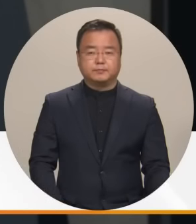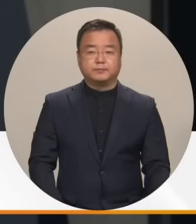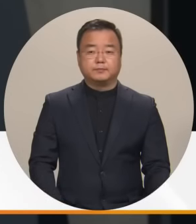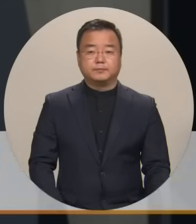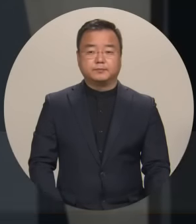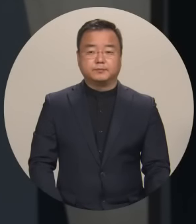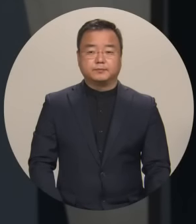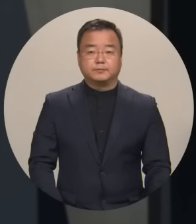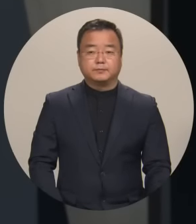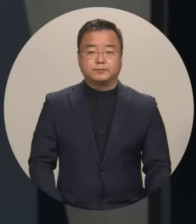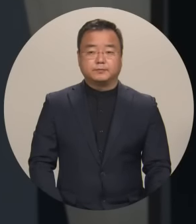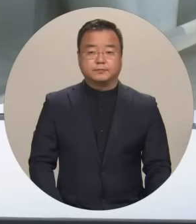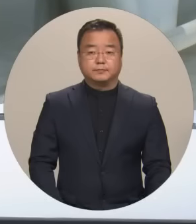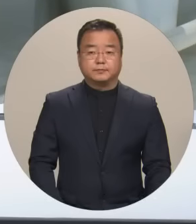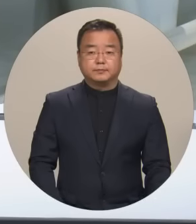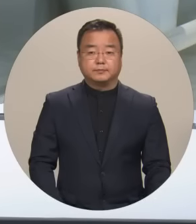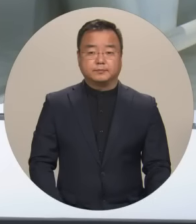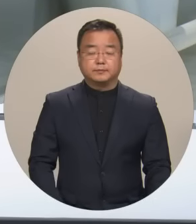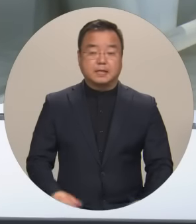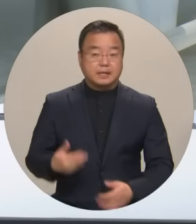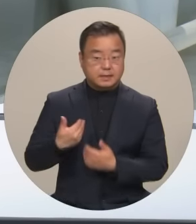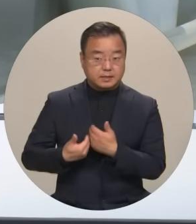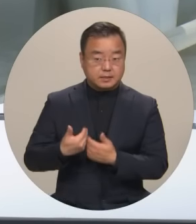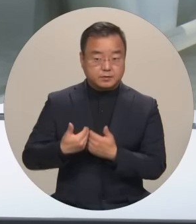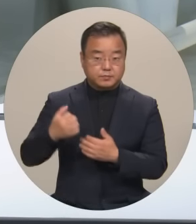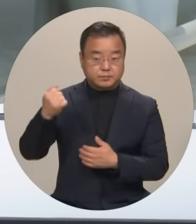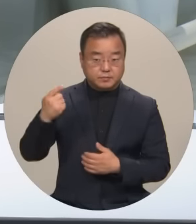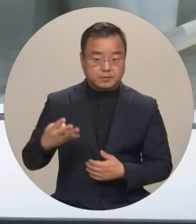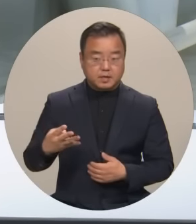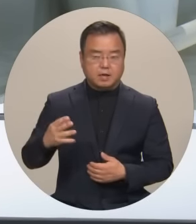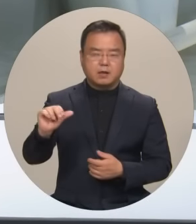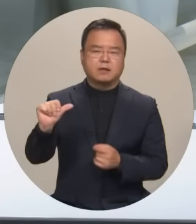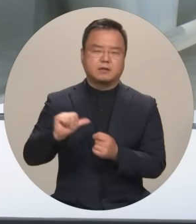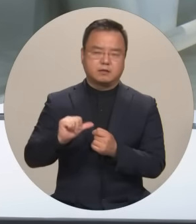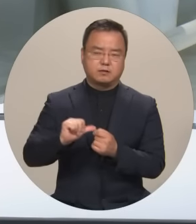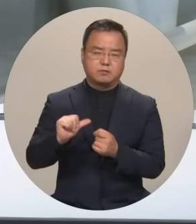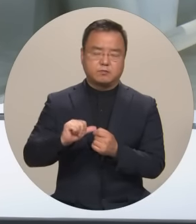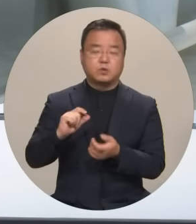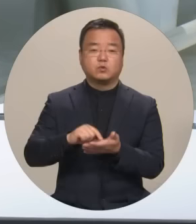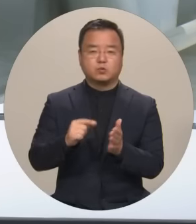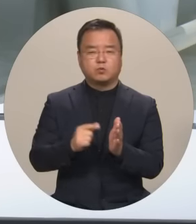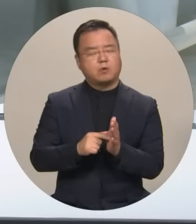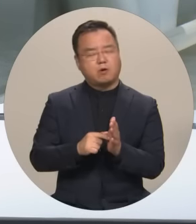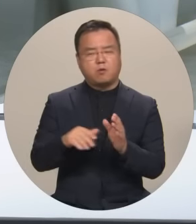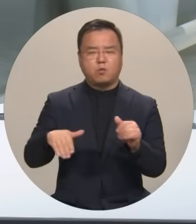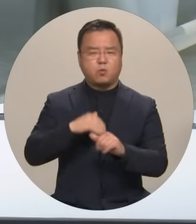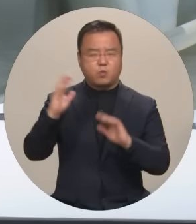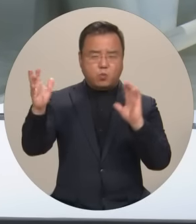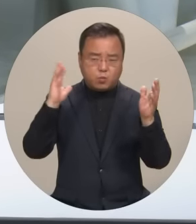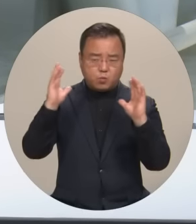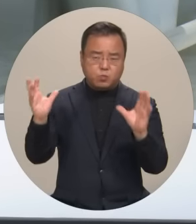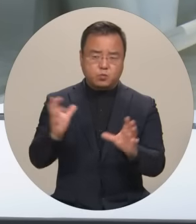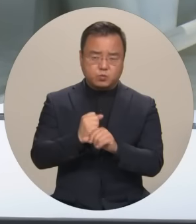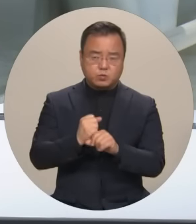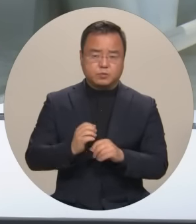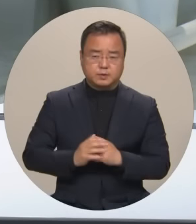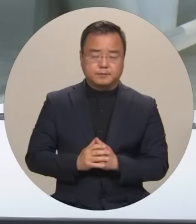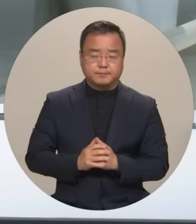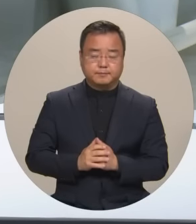않고 있는 모습입니다네 주요 갈등만 정리해 봐도 다섯 줄기의 흐름이니 정말 총체적 난국이라고 볼 수가 있는데 하나씩